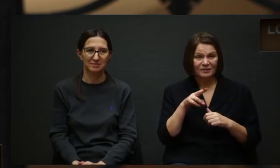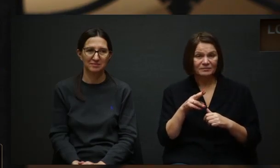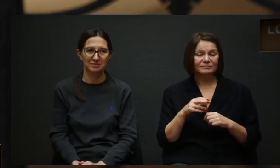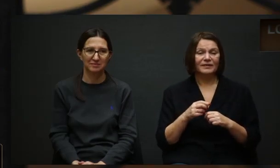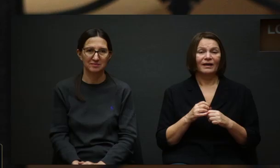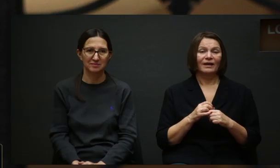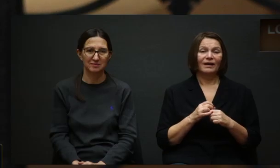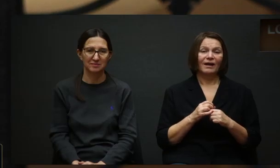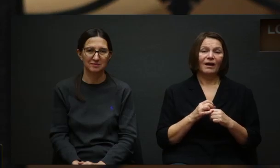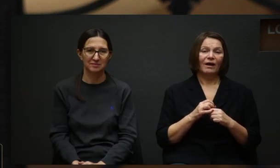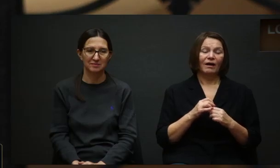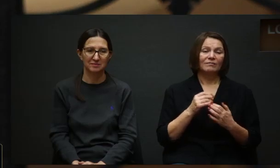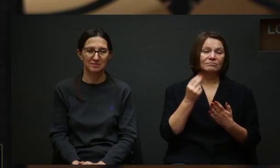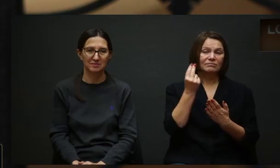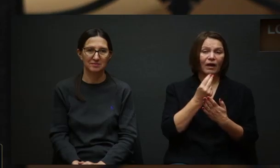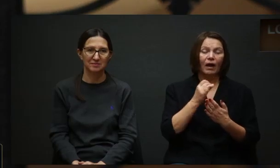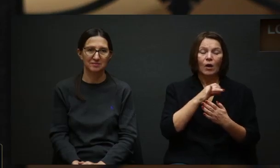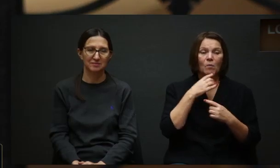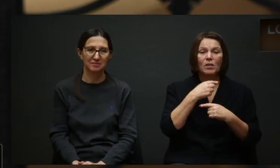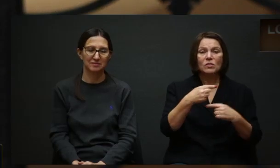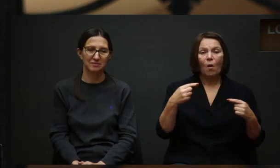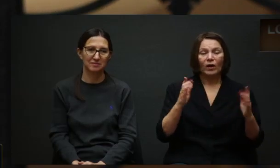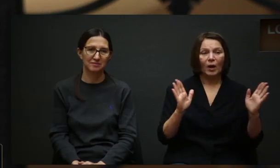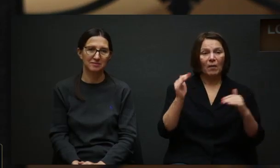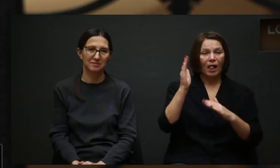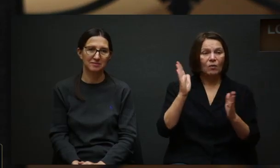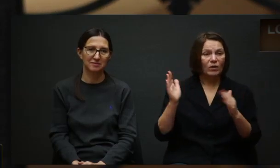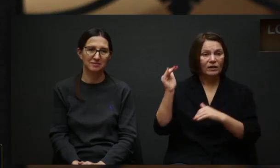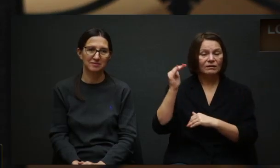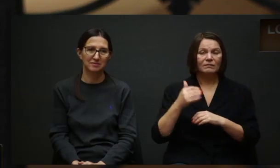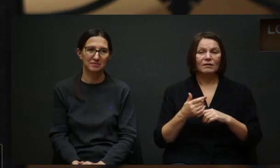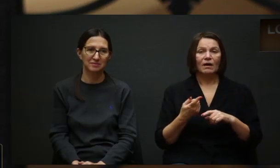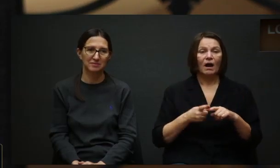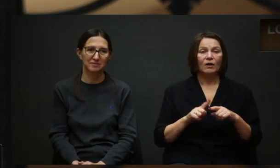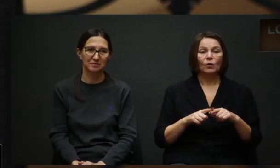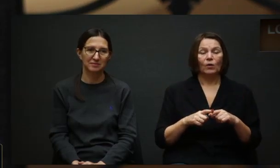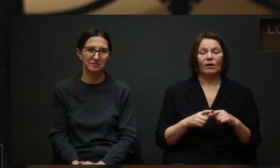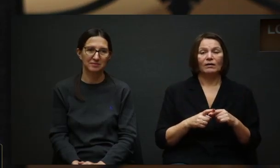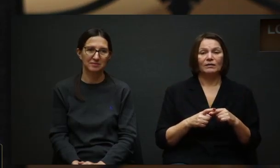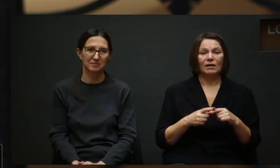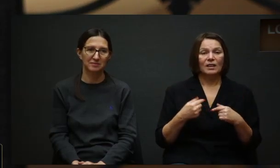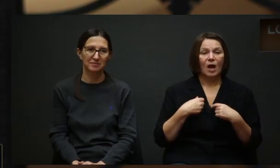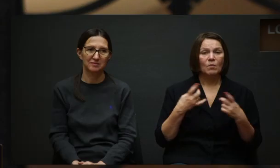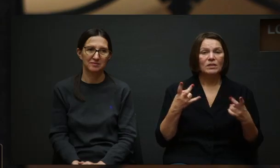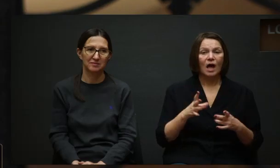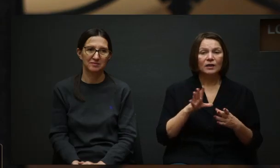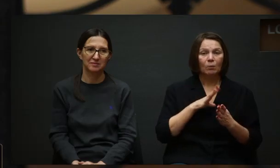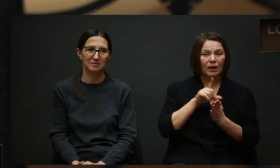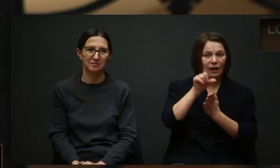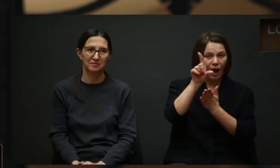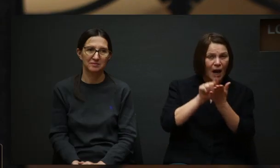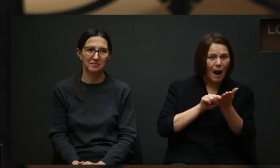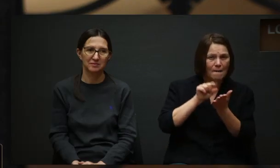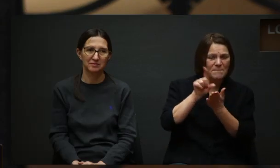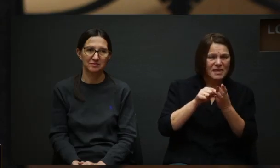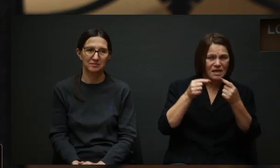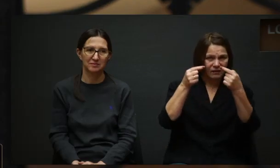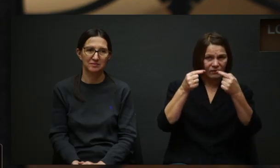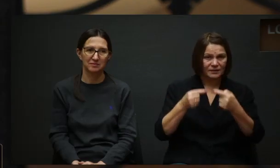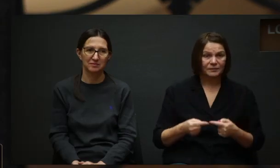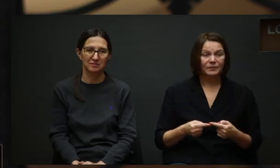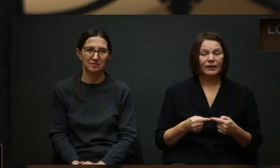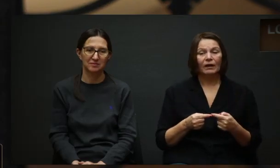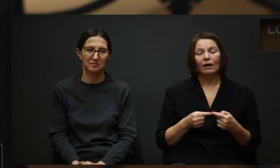и многих полотен, которые нам надо было копировать, вот.